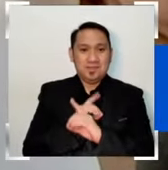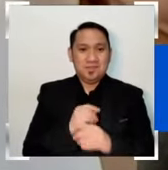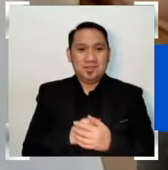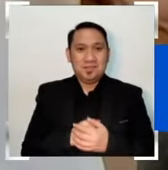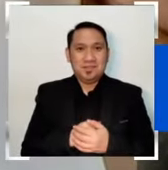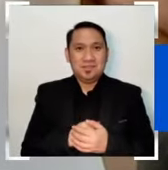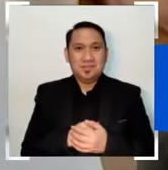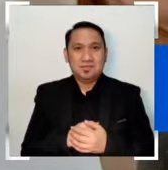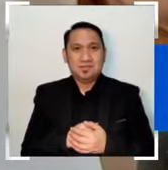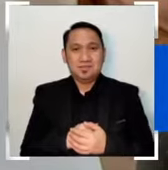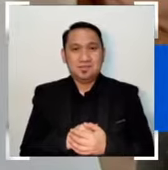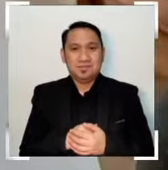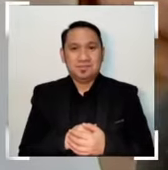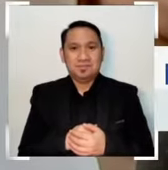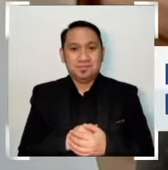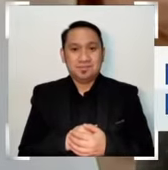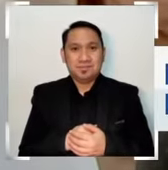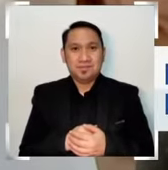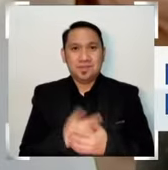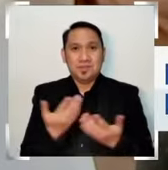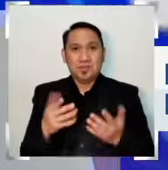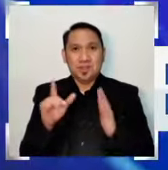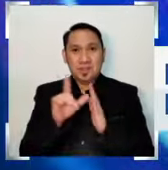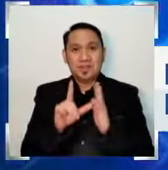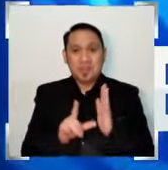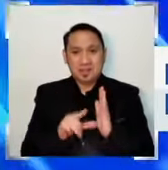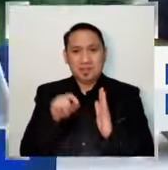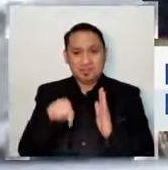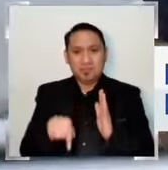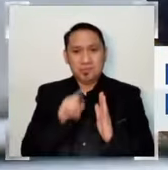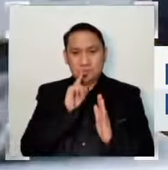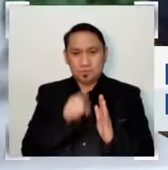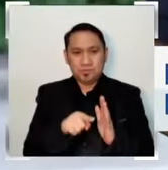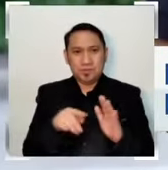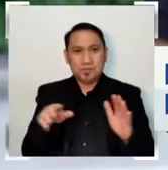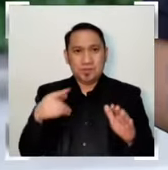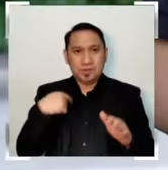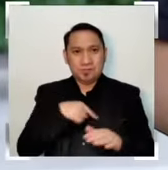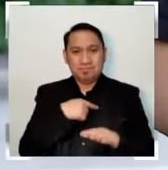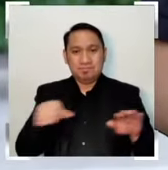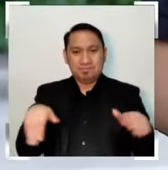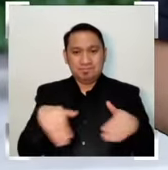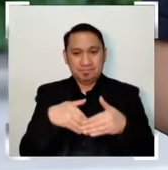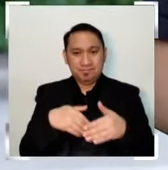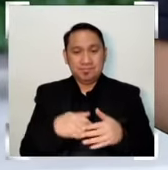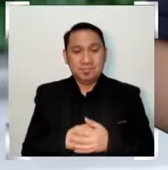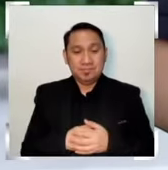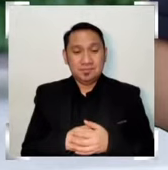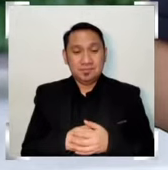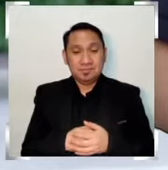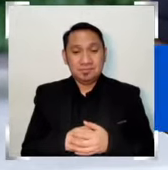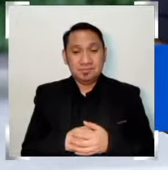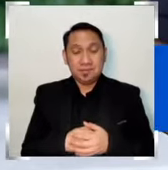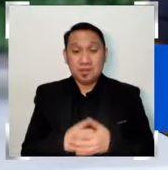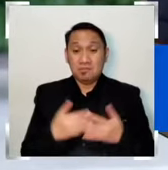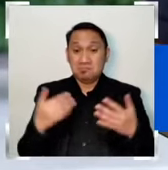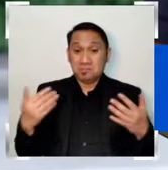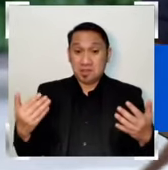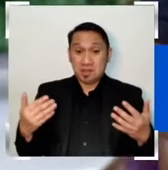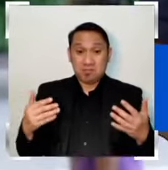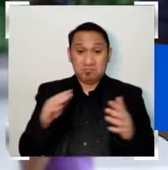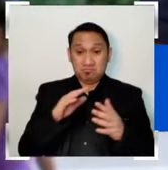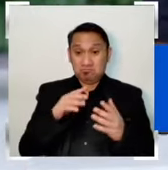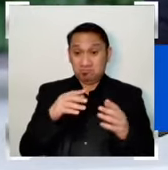legal. Iba pa rin yung legal na nagsasama. Sa kabuuang bilang ng mga inirehistrong kasal sa Philippine